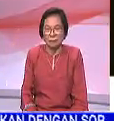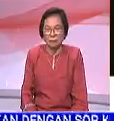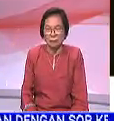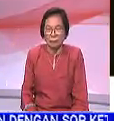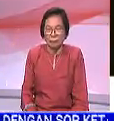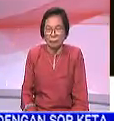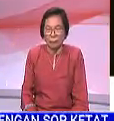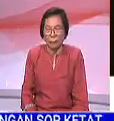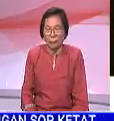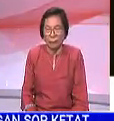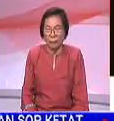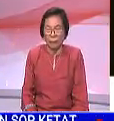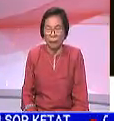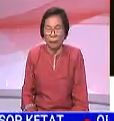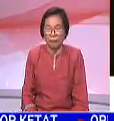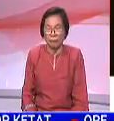tu,